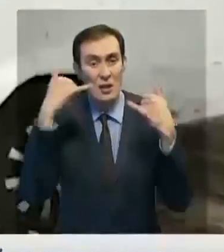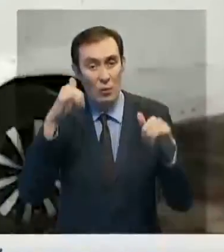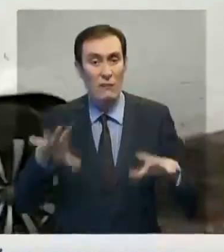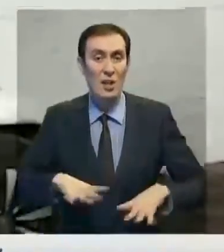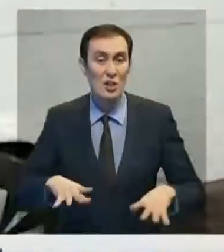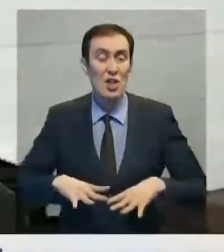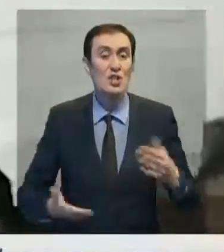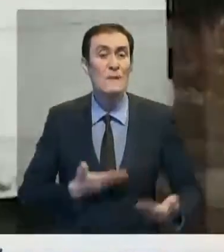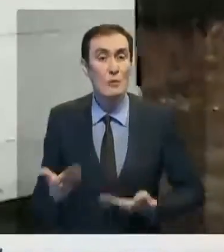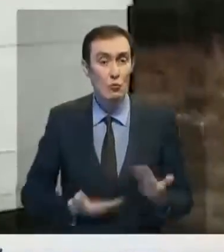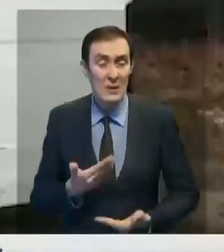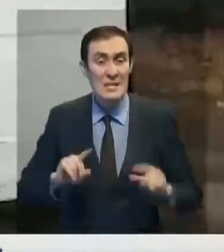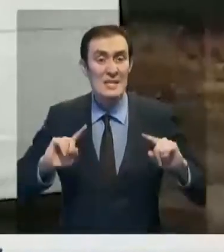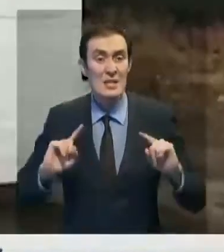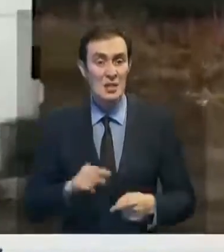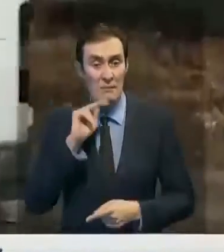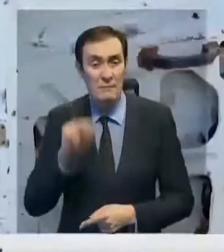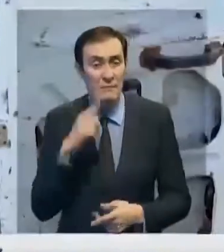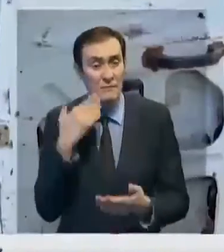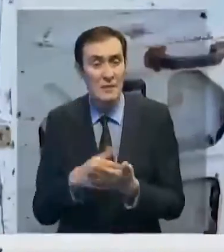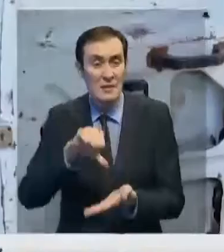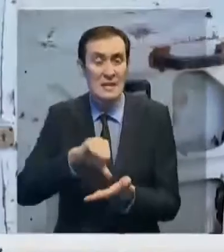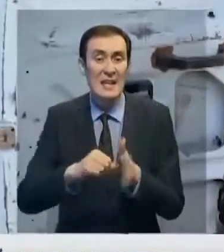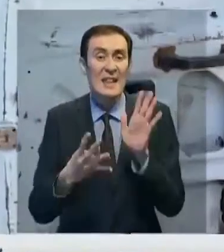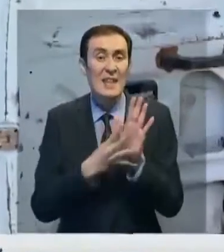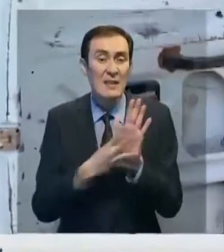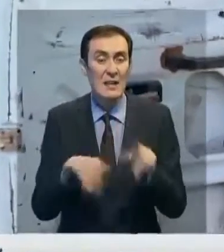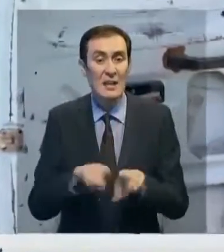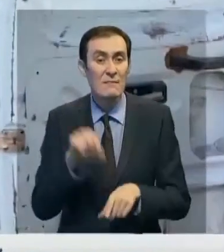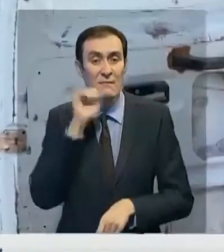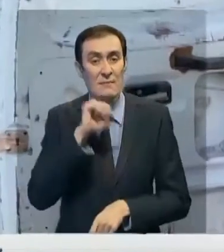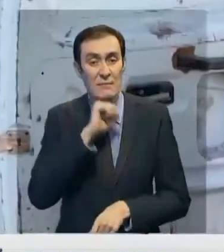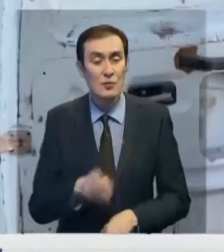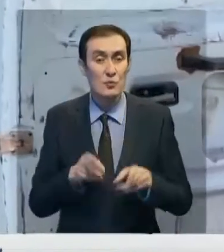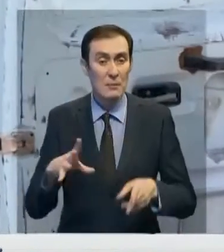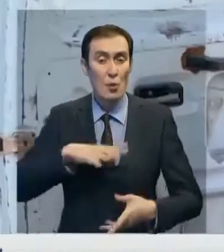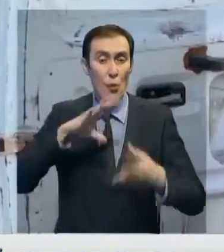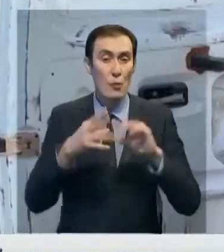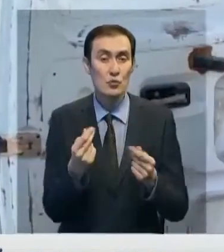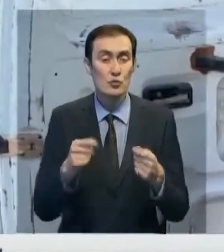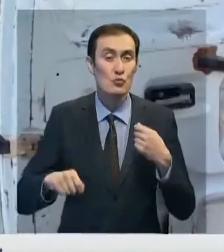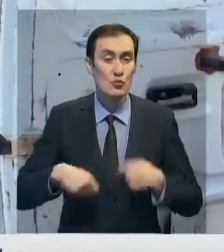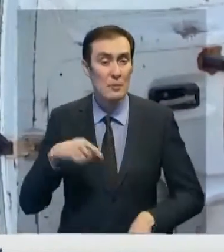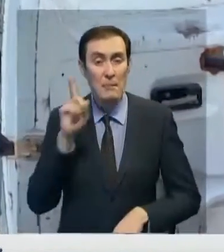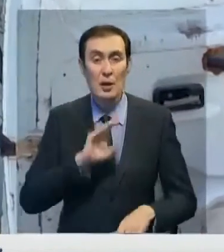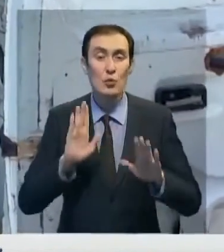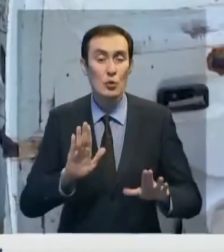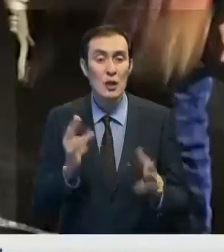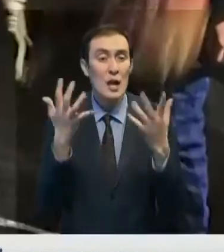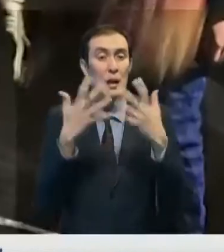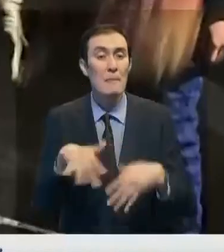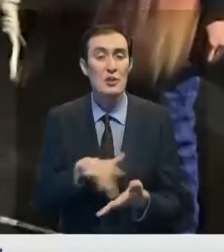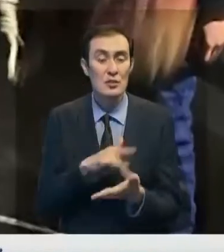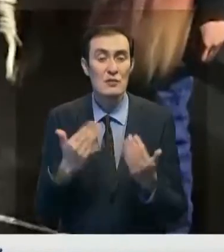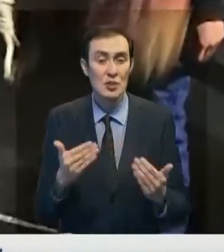и лошадей живьем. Задержанных подозревают в причастности к 9 подобным преступлениям. Сумму ущерба пока только